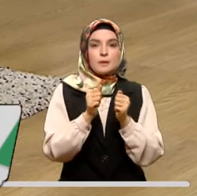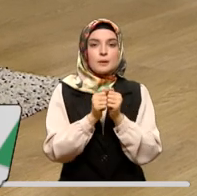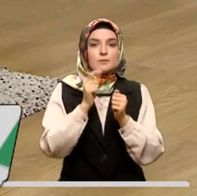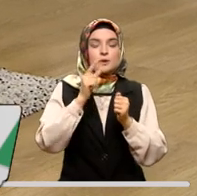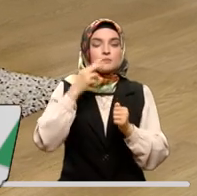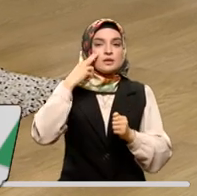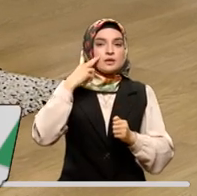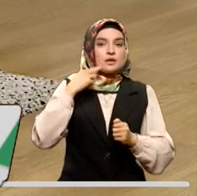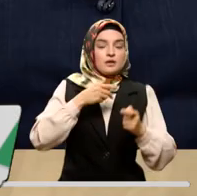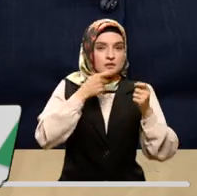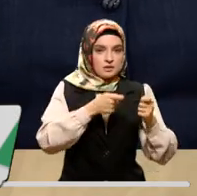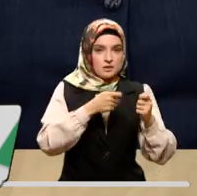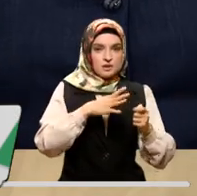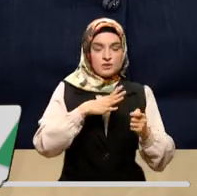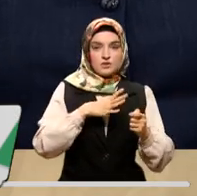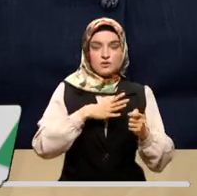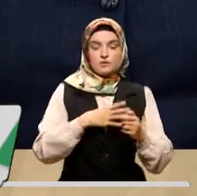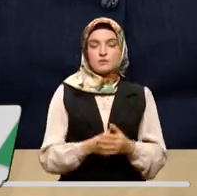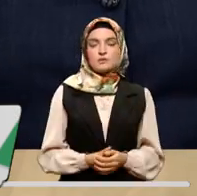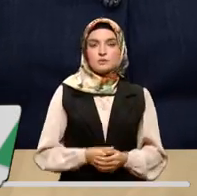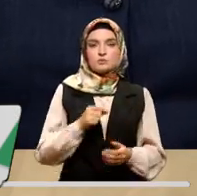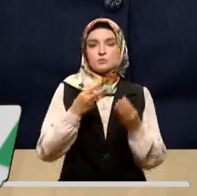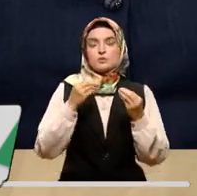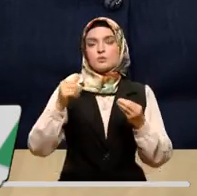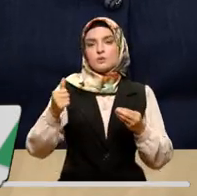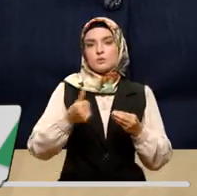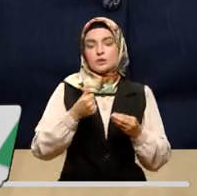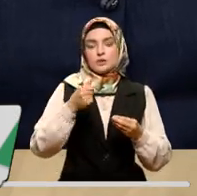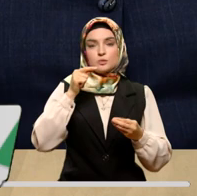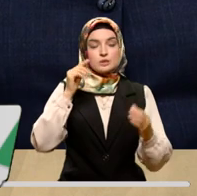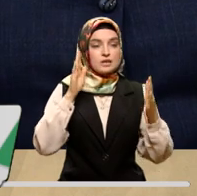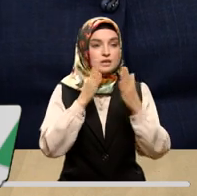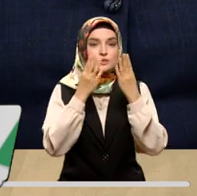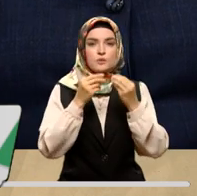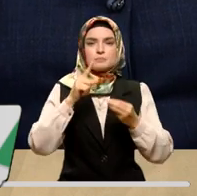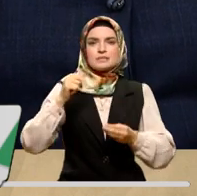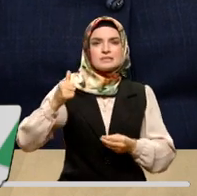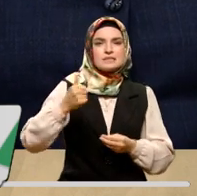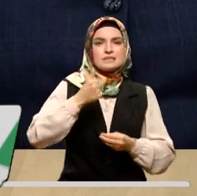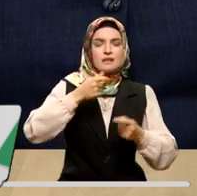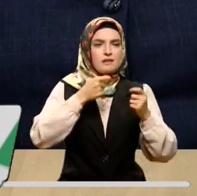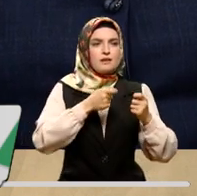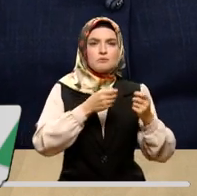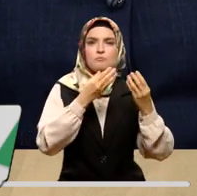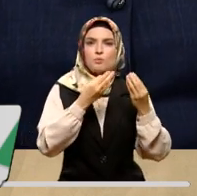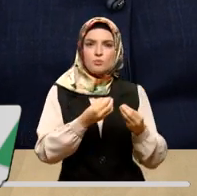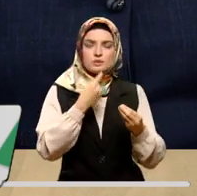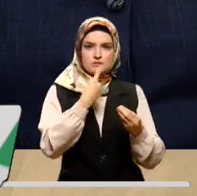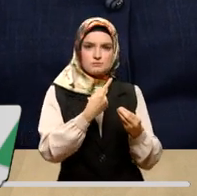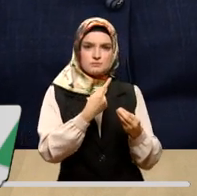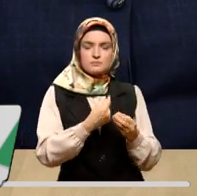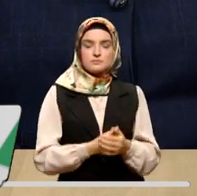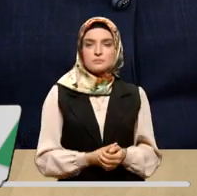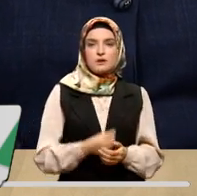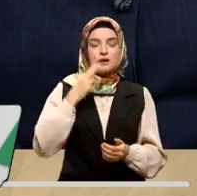ahlak eğitimi dediğimiz, önemsiyoruz bunu. Bunun karşılığında bir değer eğitimi de diyebilirsiniz ama ahlak